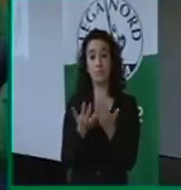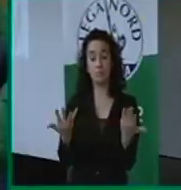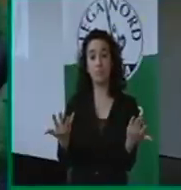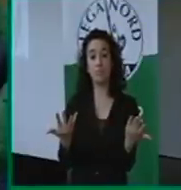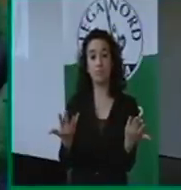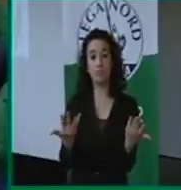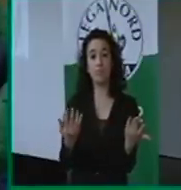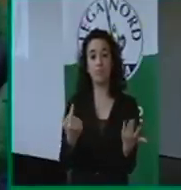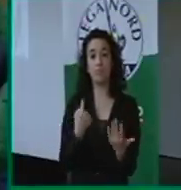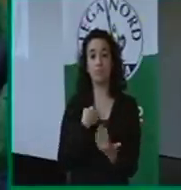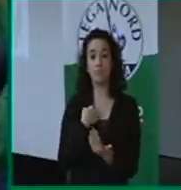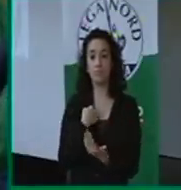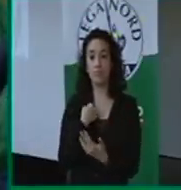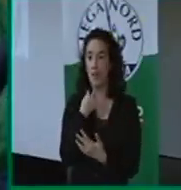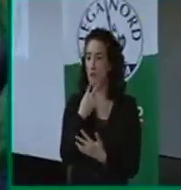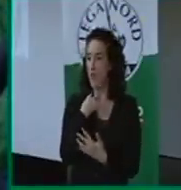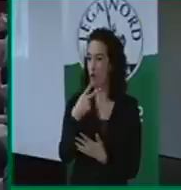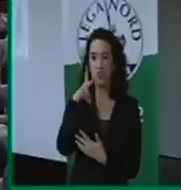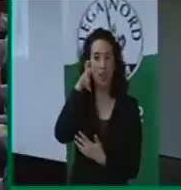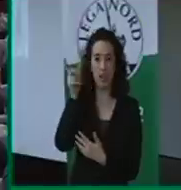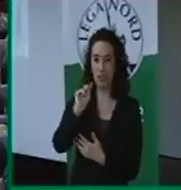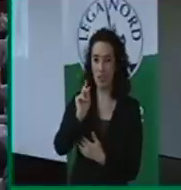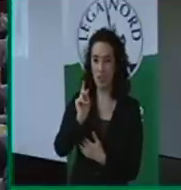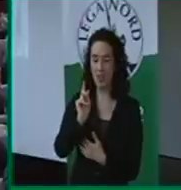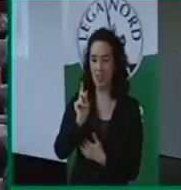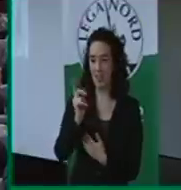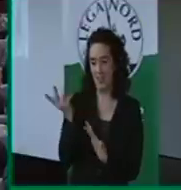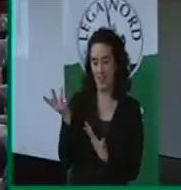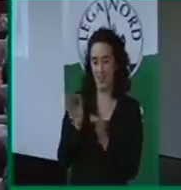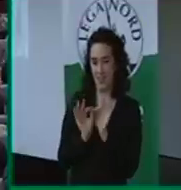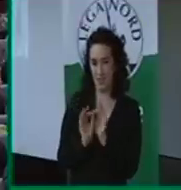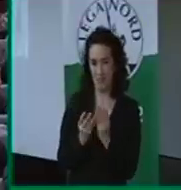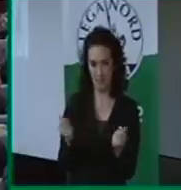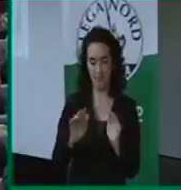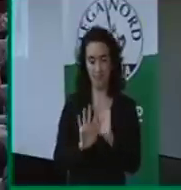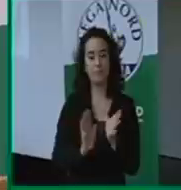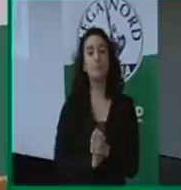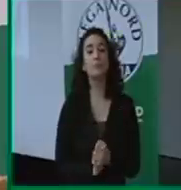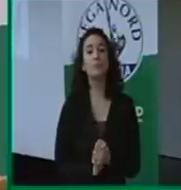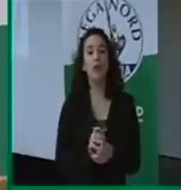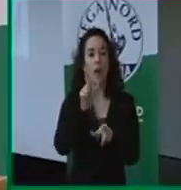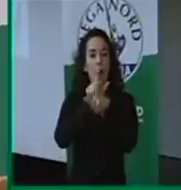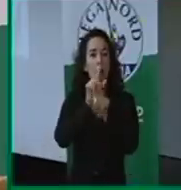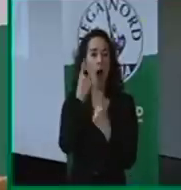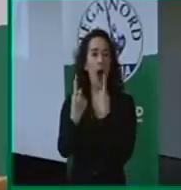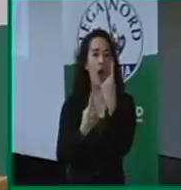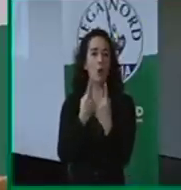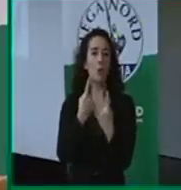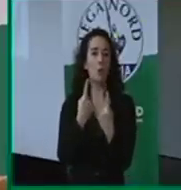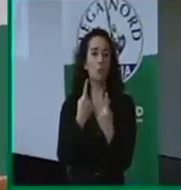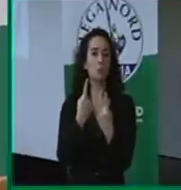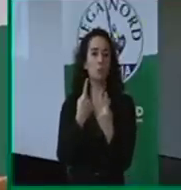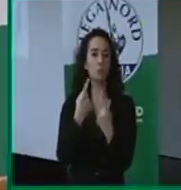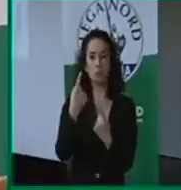così ecco perché c'era era venuto fuori Allora a chi mi dice ma